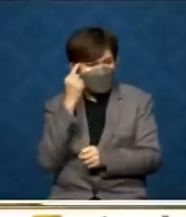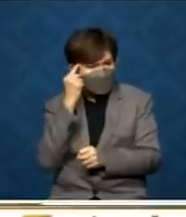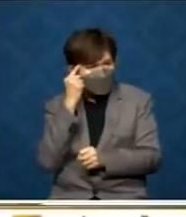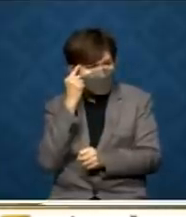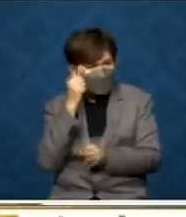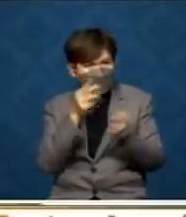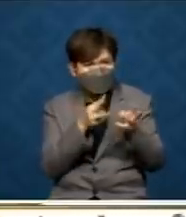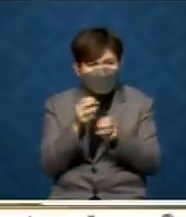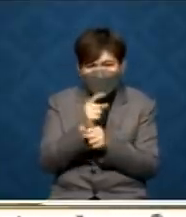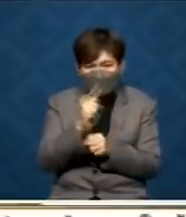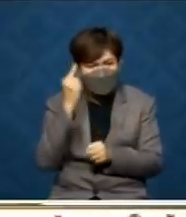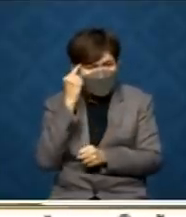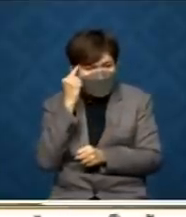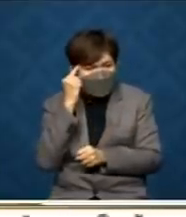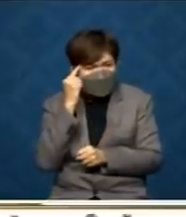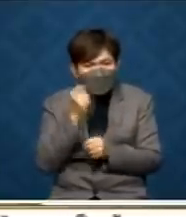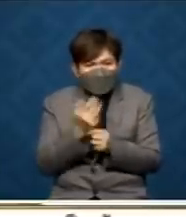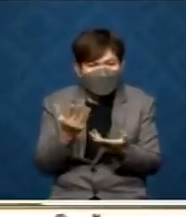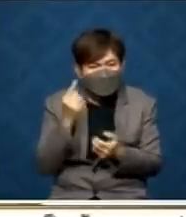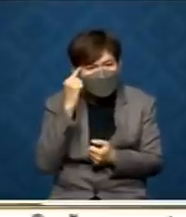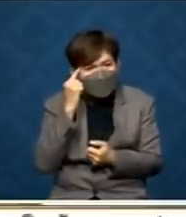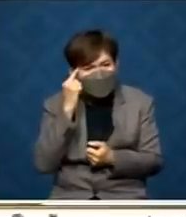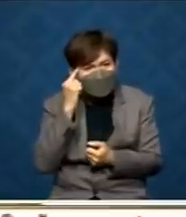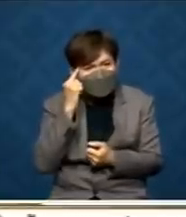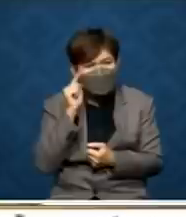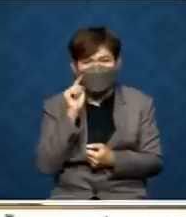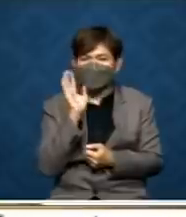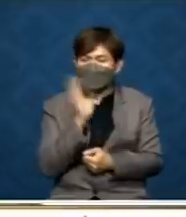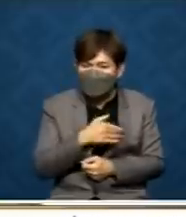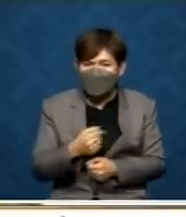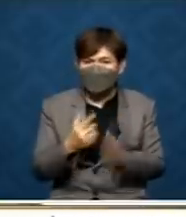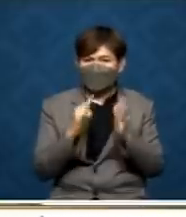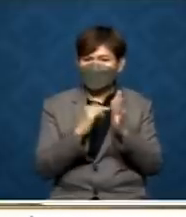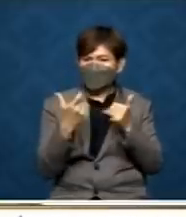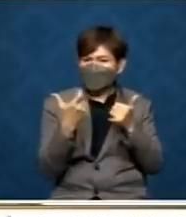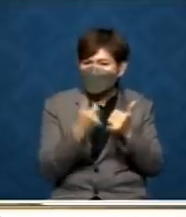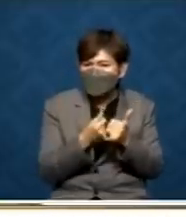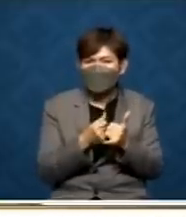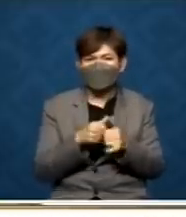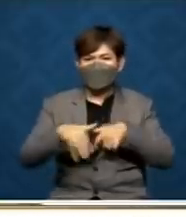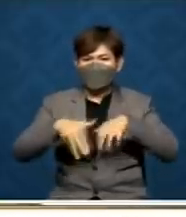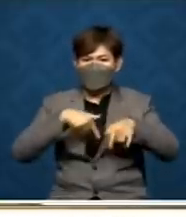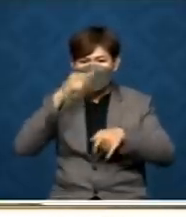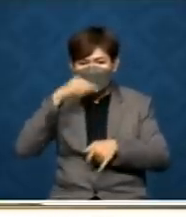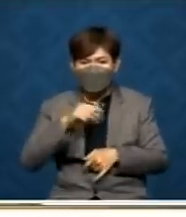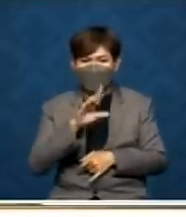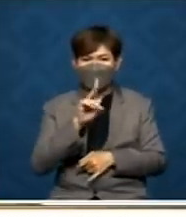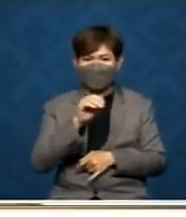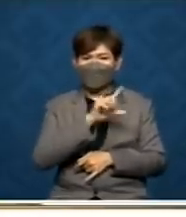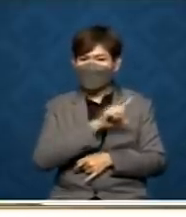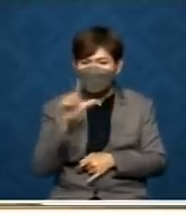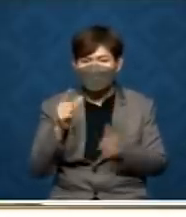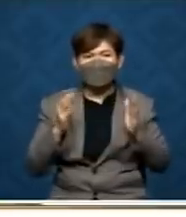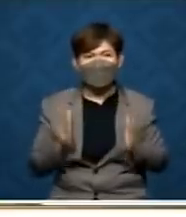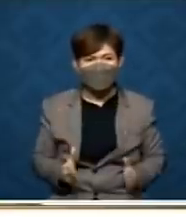หาช่องโกงในคิดนะเอายังไงโหโอ้ยวัคซีนเนี่ยคนทั้งประเทศ 70ล้าน